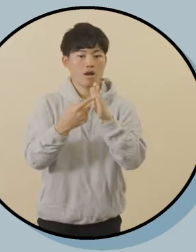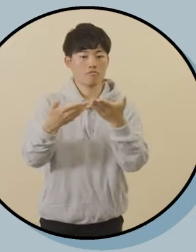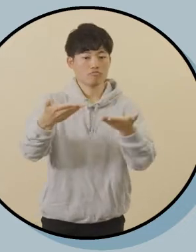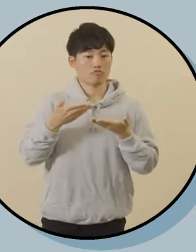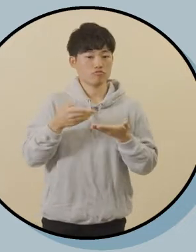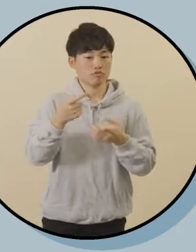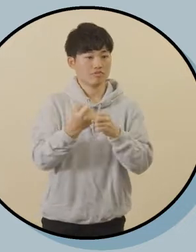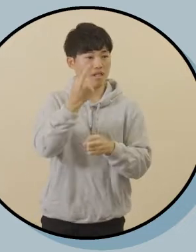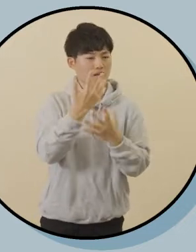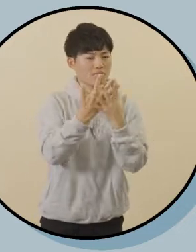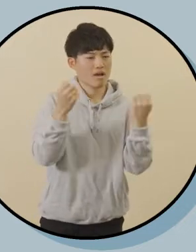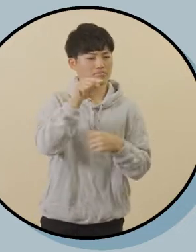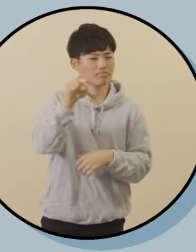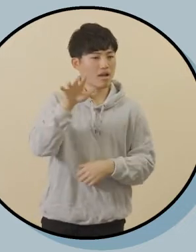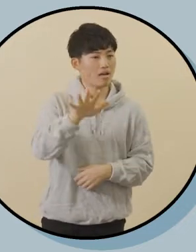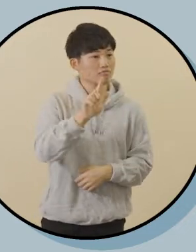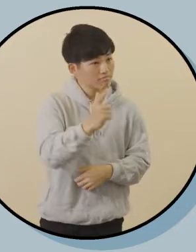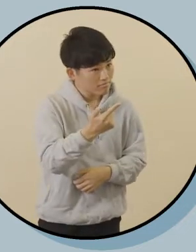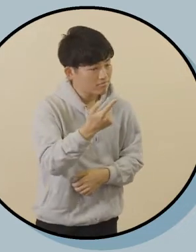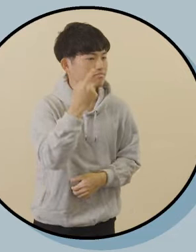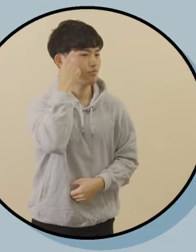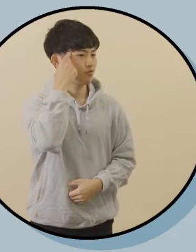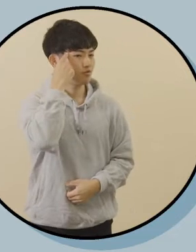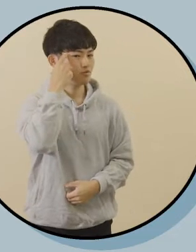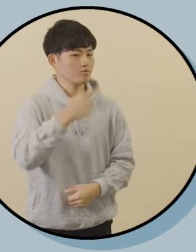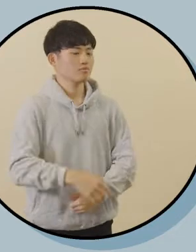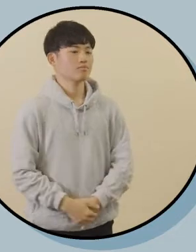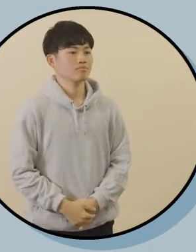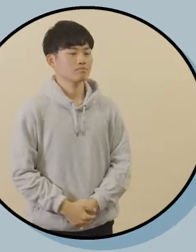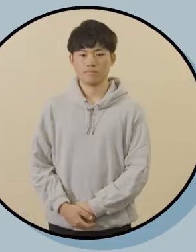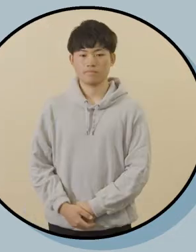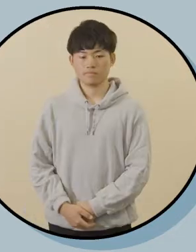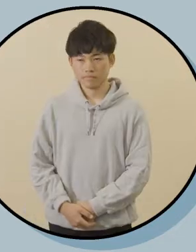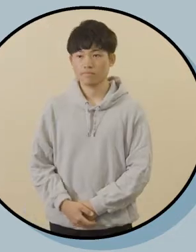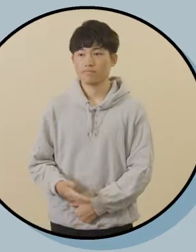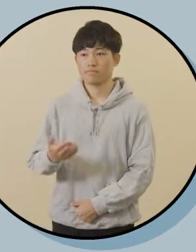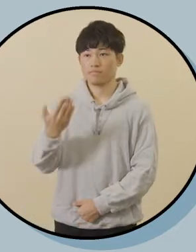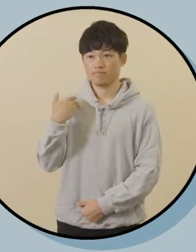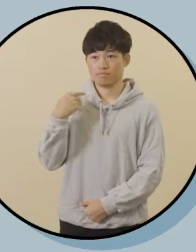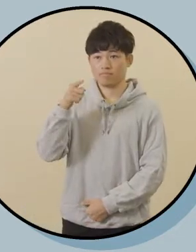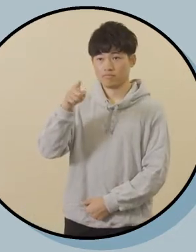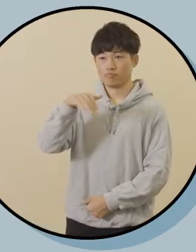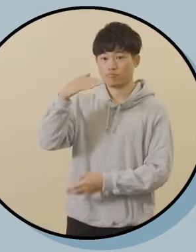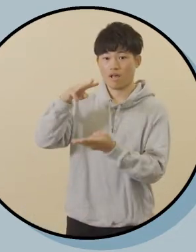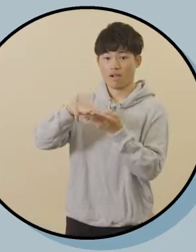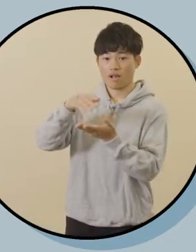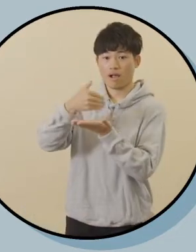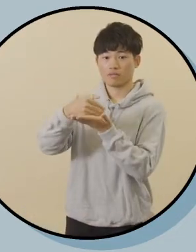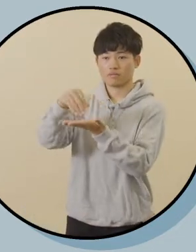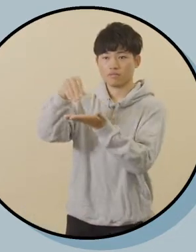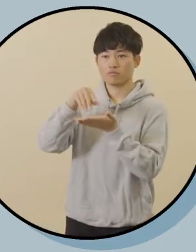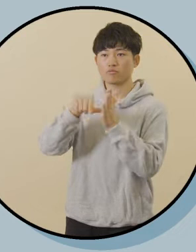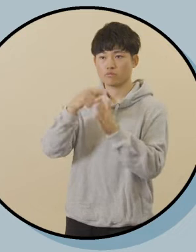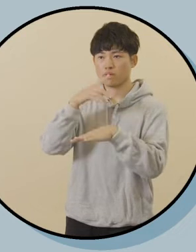たくさんあるんじゃないのかなと思っています。 塚田さんからお話し最初にいただいたときに、自分が最